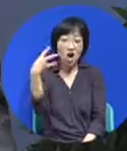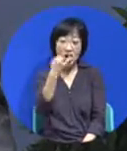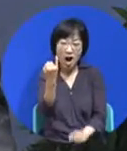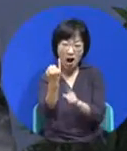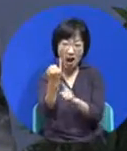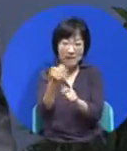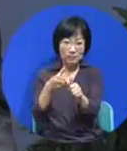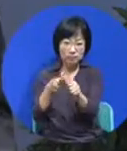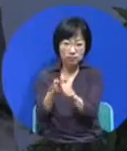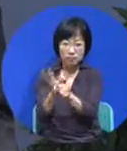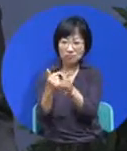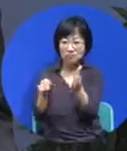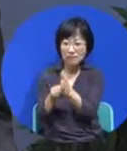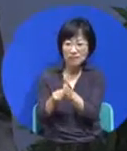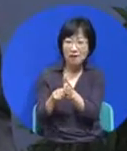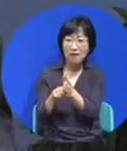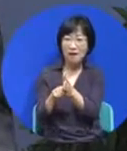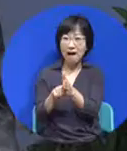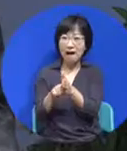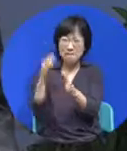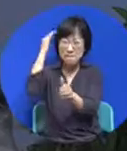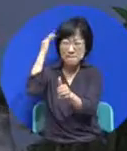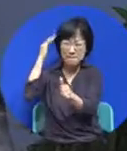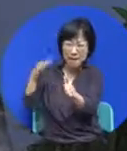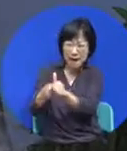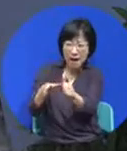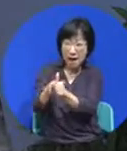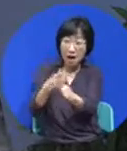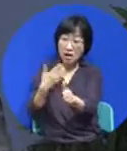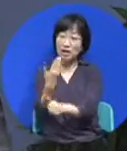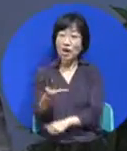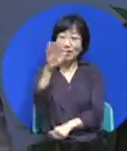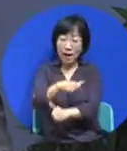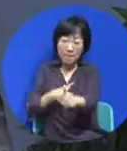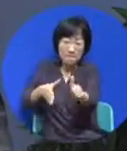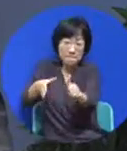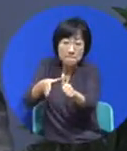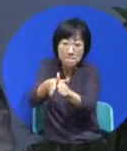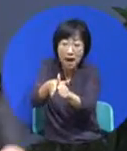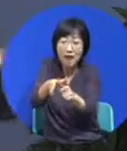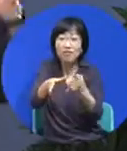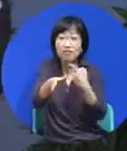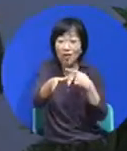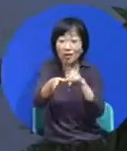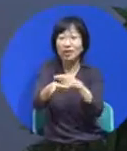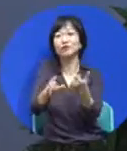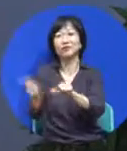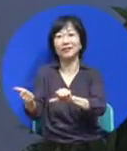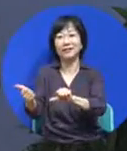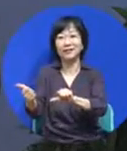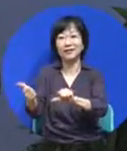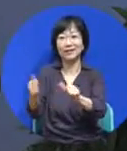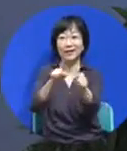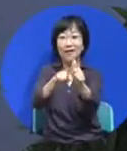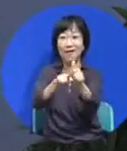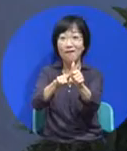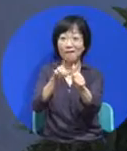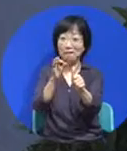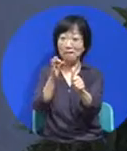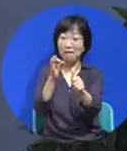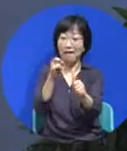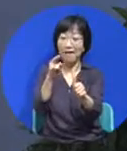everyone wanted to kill them. 그들이 죽었지, 에스더는 죽지 않았어요. They were the ones that died, not Esther. 이걸 에스더가 알고 있었던 겁니다. And Esther already